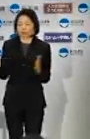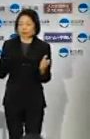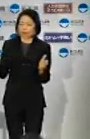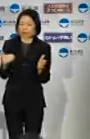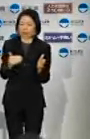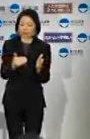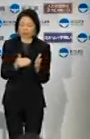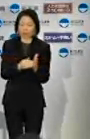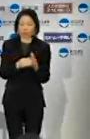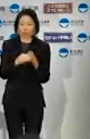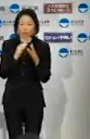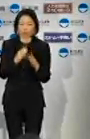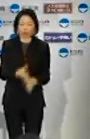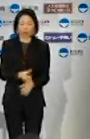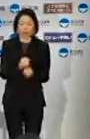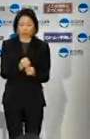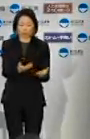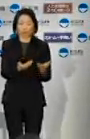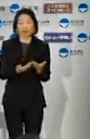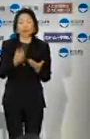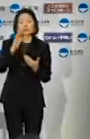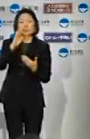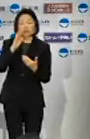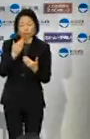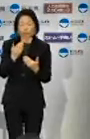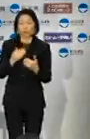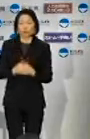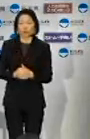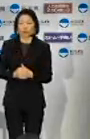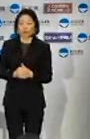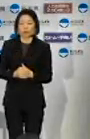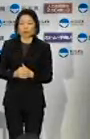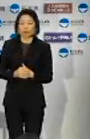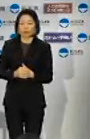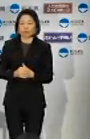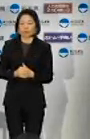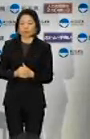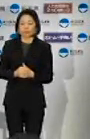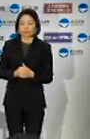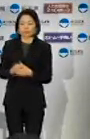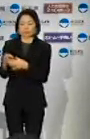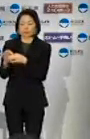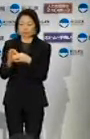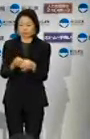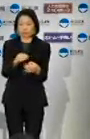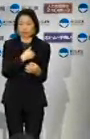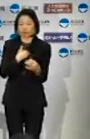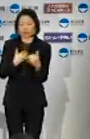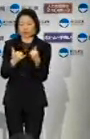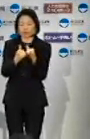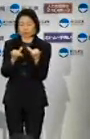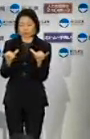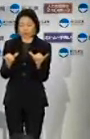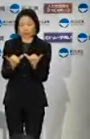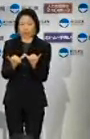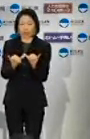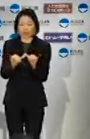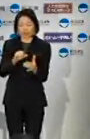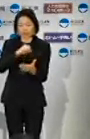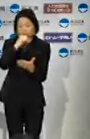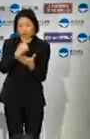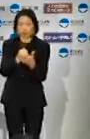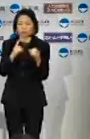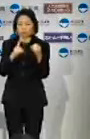終形をいずれいただきますけれども、まあ、そんな中で、そうした 持続可能な社会づくりのために必要な政